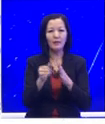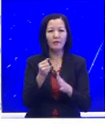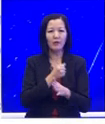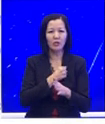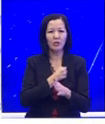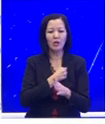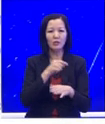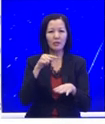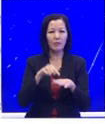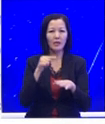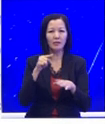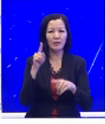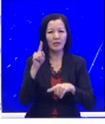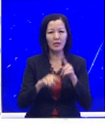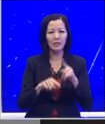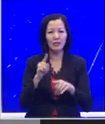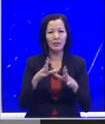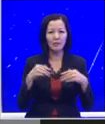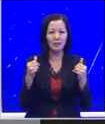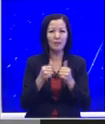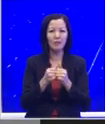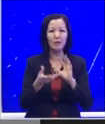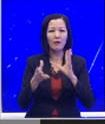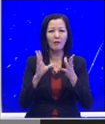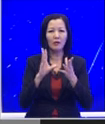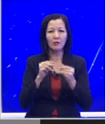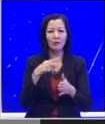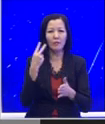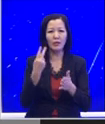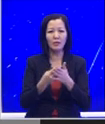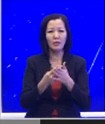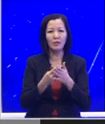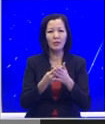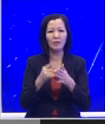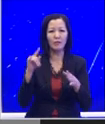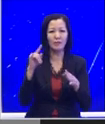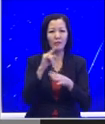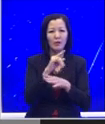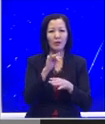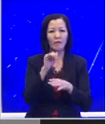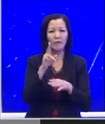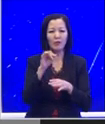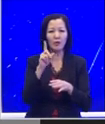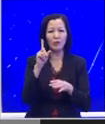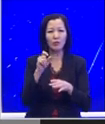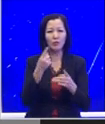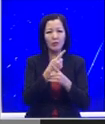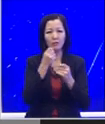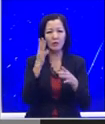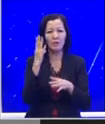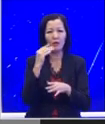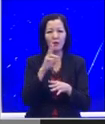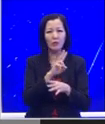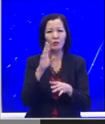«Выражаю глубочайшие соболезнования родным и близким погибших в результате падения пассажирского самолета «Фокер-100» сообщением Алматы Нурсултан.